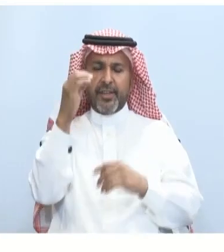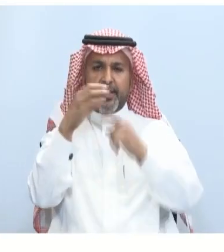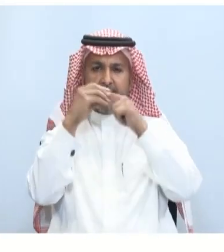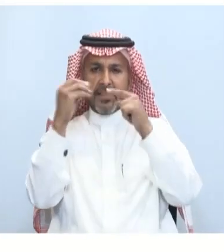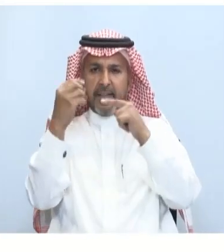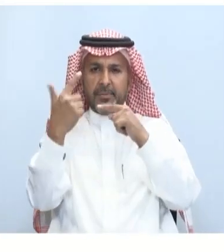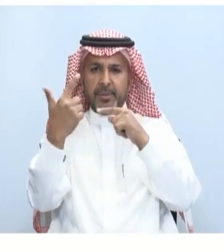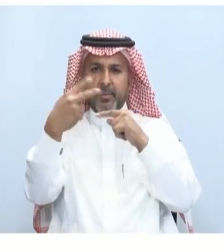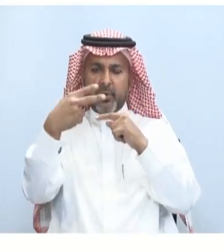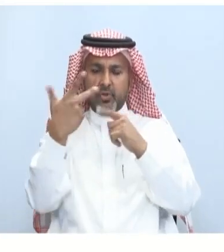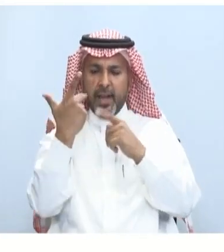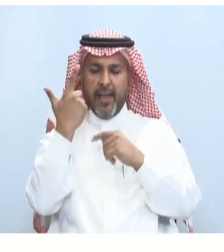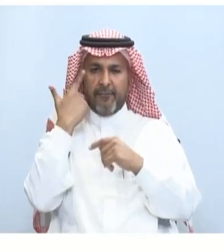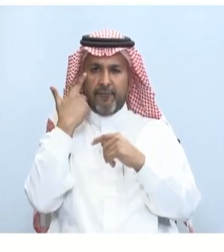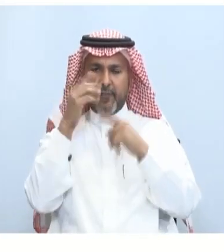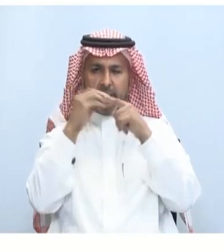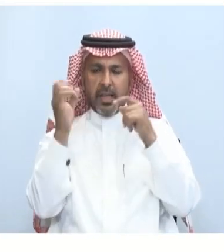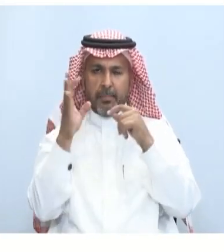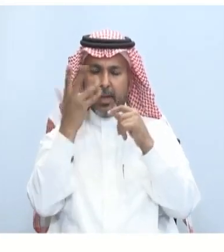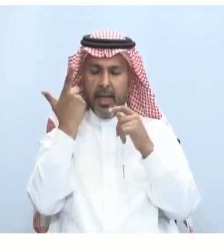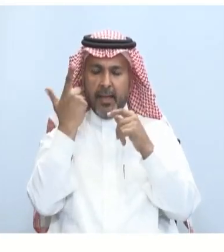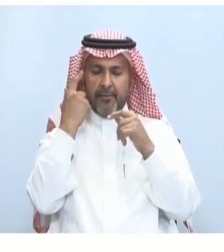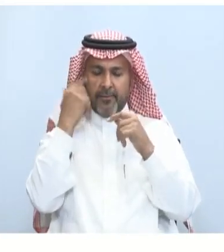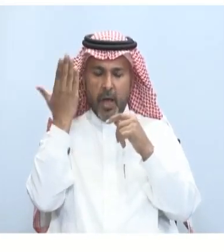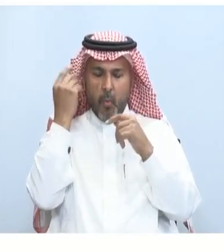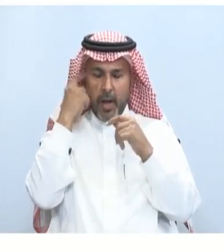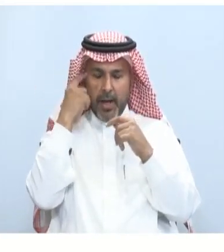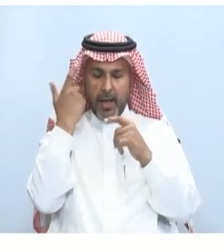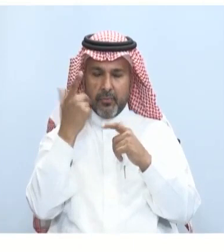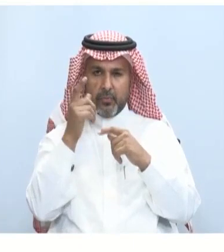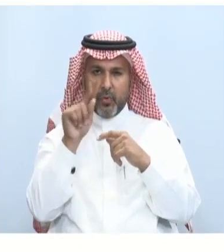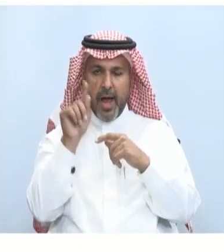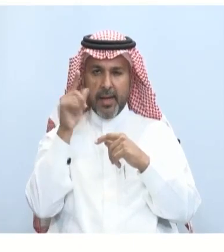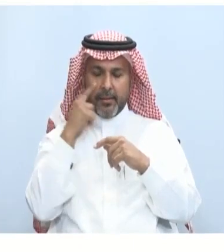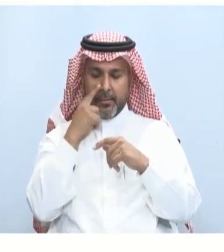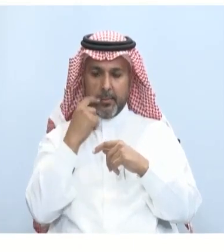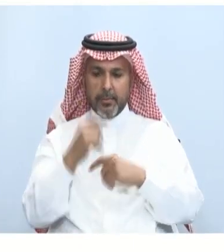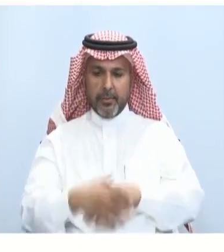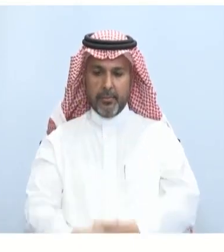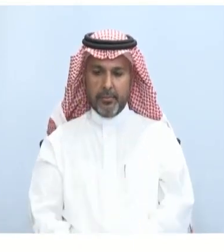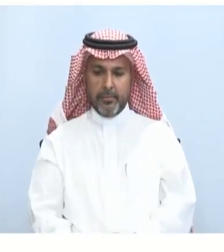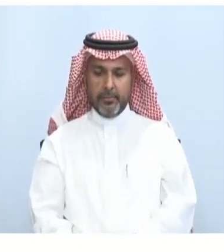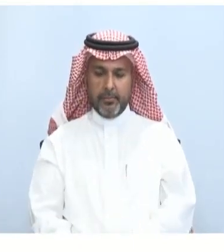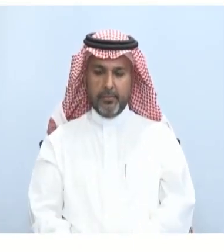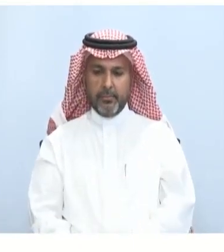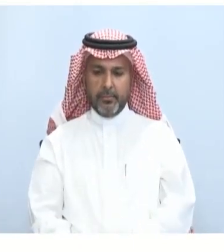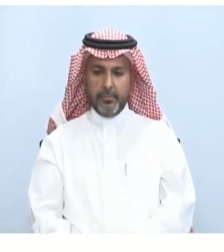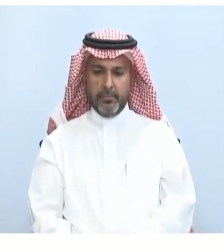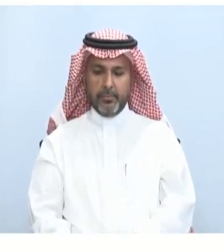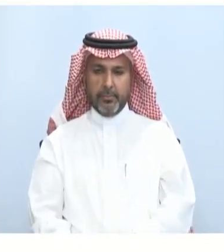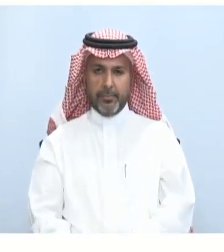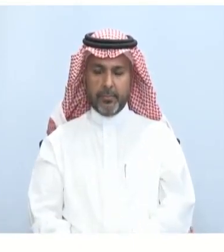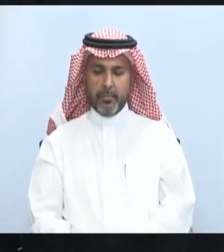جذر تربيعي لعدد سالب طبعا قبل كنا نقول ما له ليس له قيمه قيمه غير